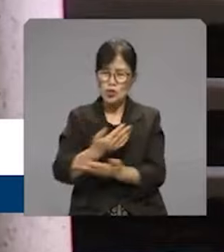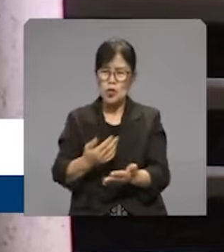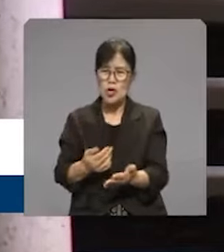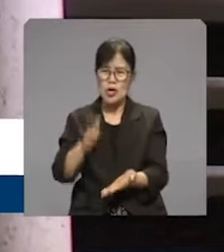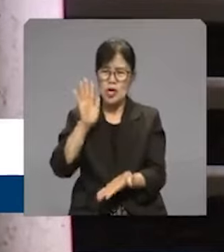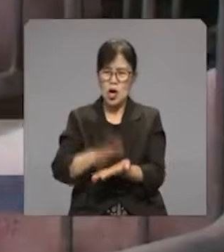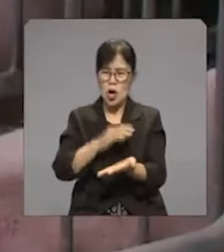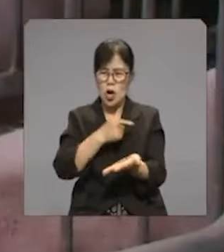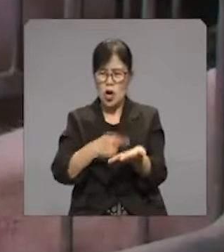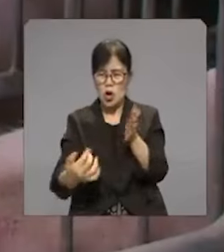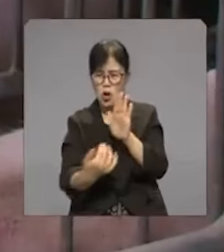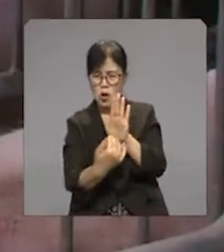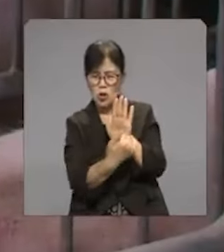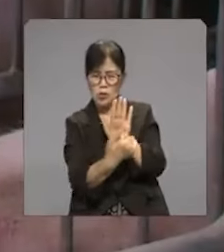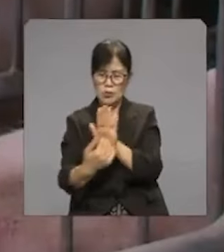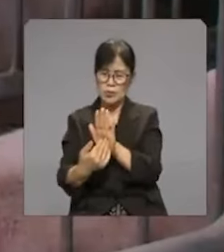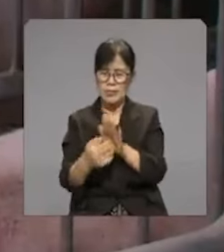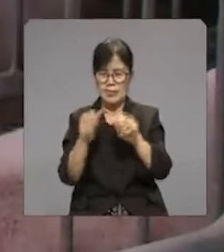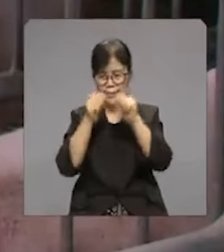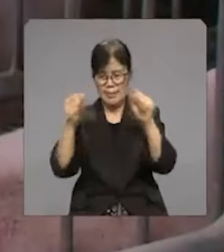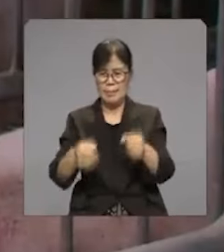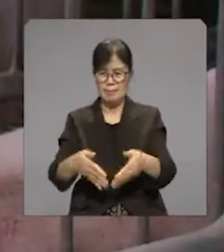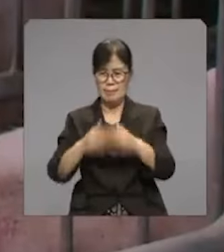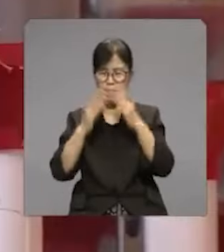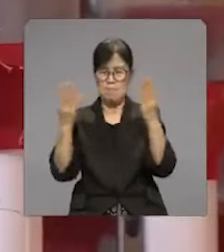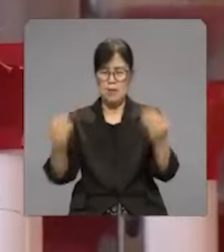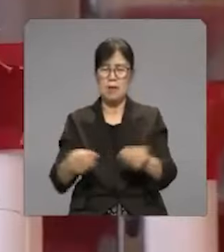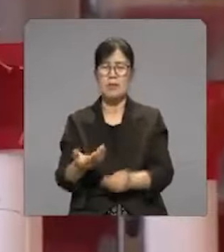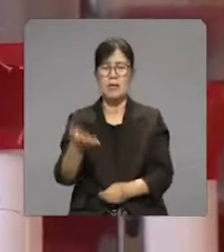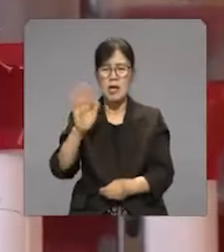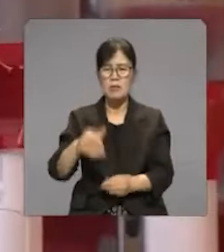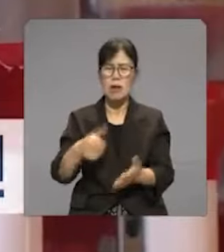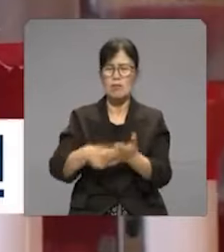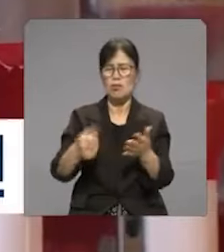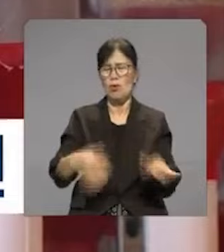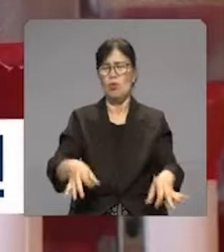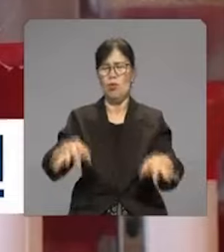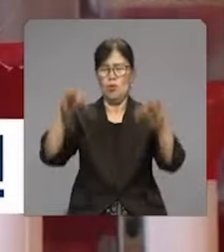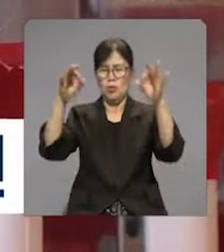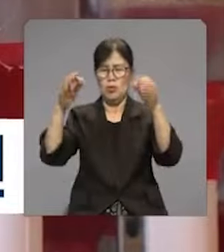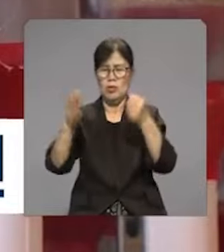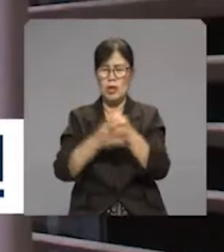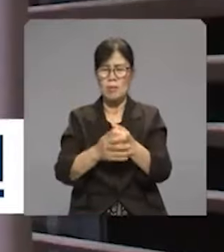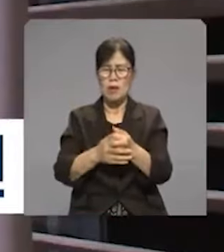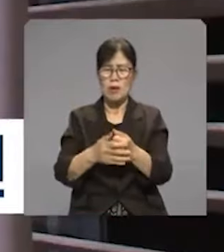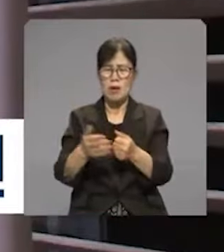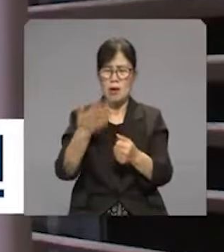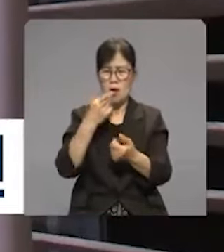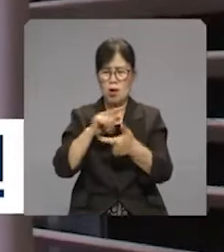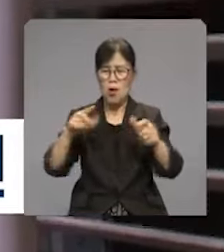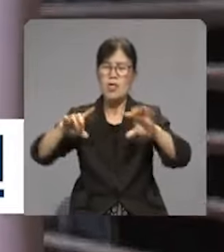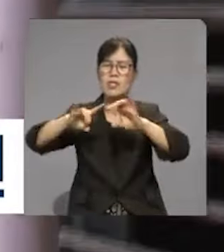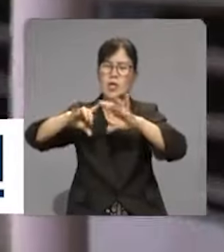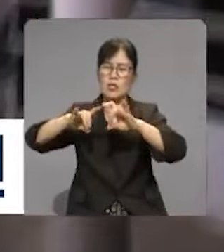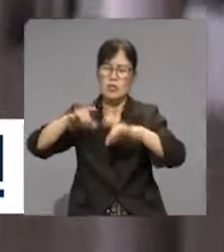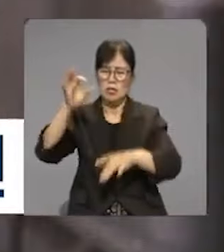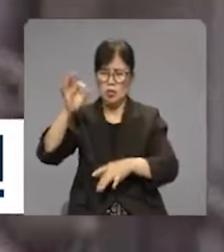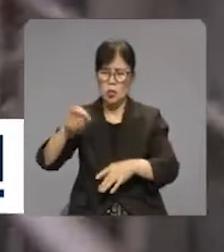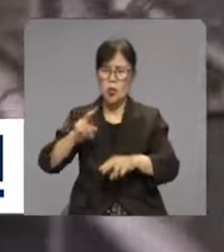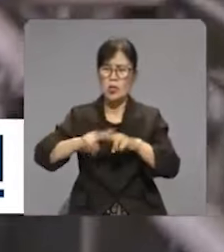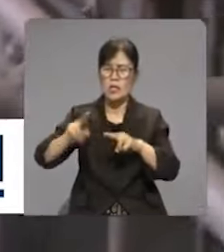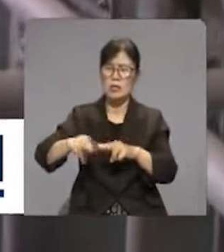손실을 최소화하는 시스템을 갖추었습니다. 하지만 물가가 오르면서 인상된 농사용 전기료와